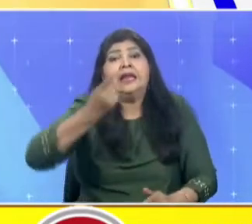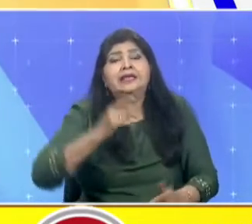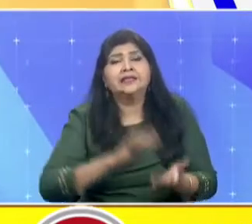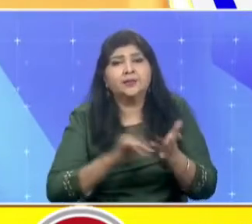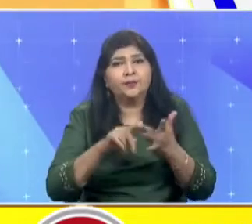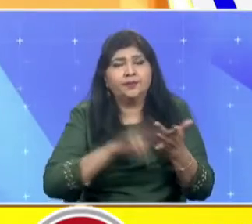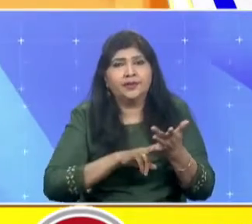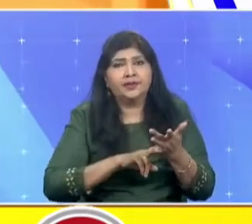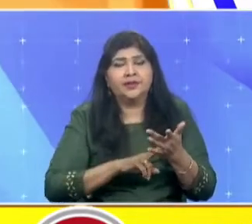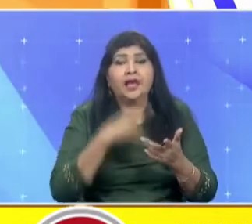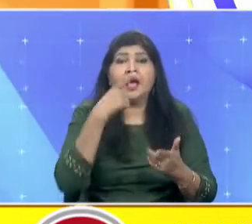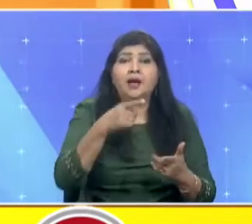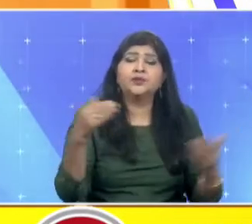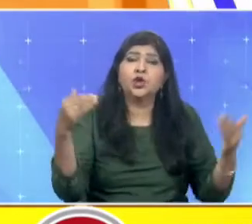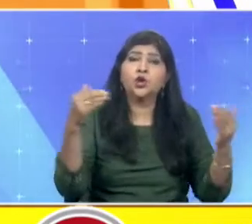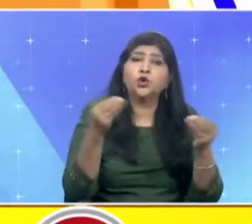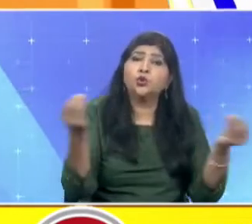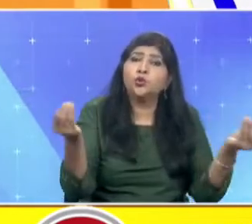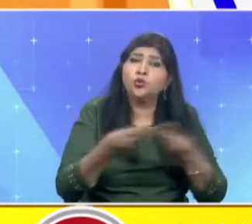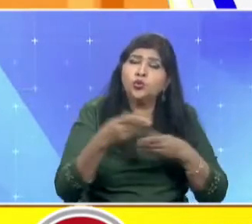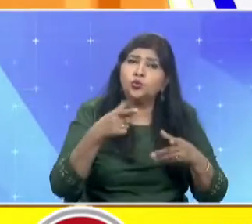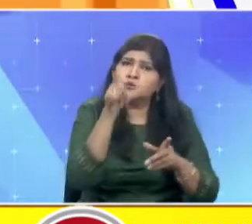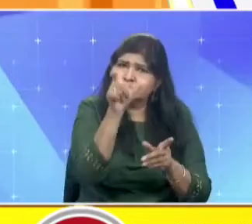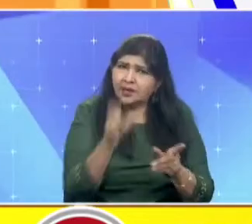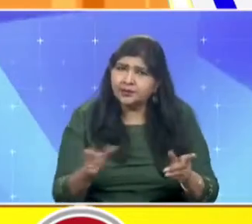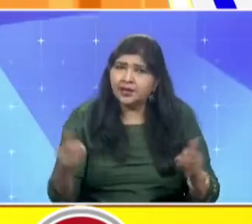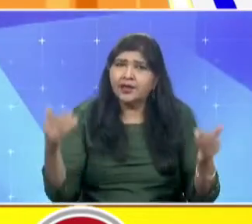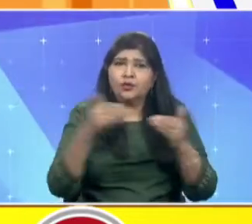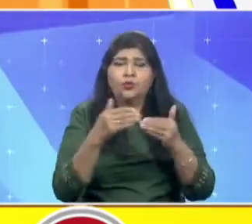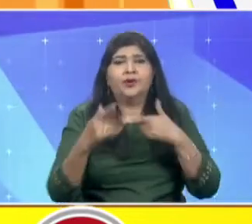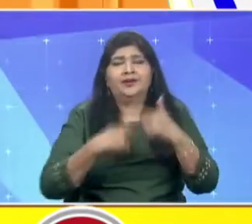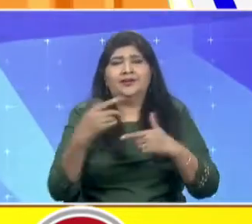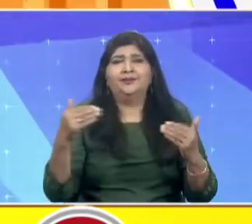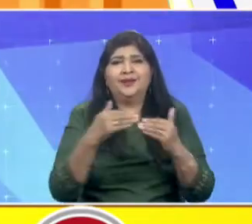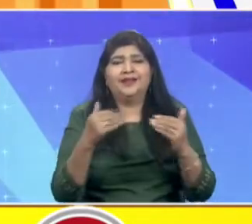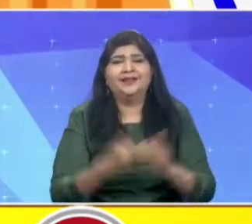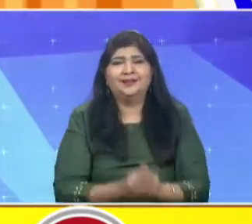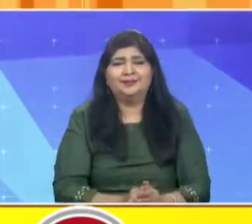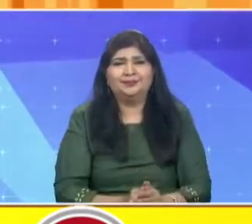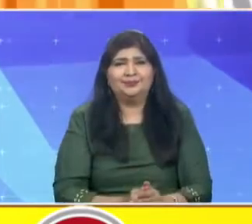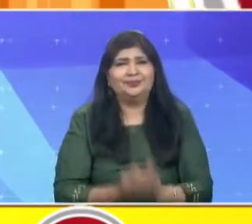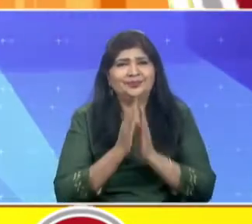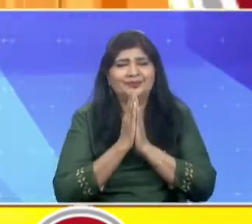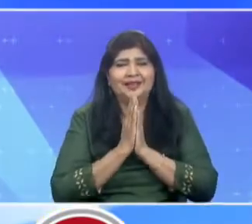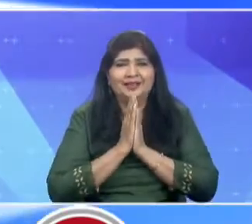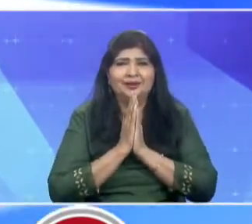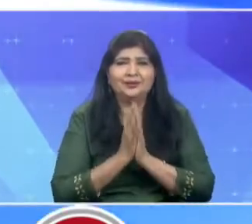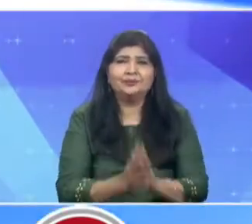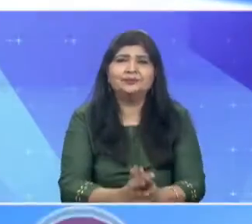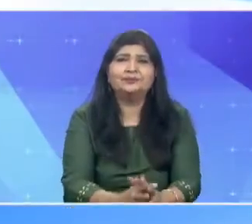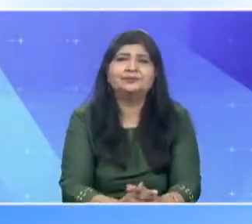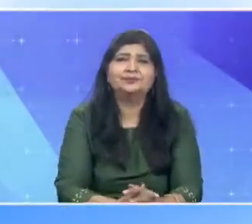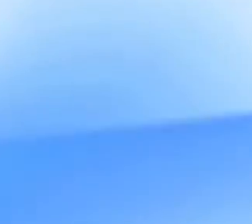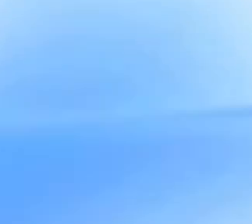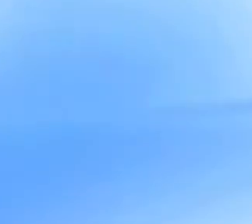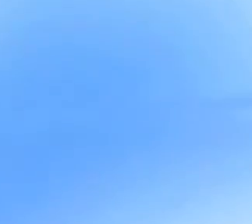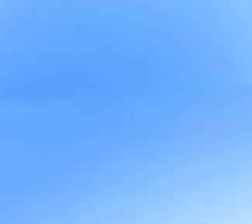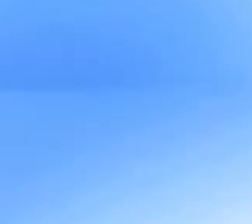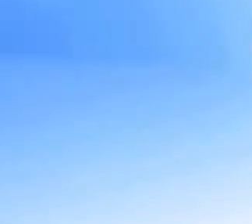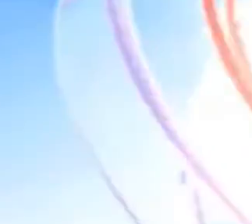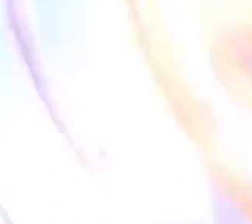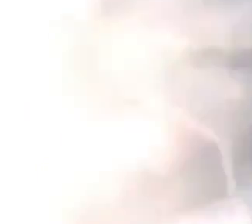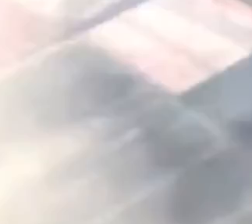महीने आपसे नए विषयों के साथ फिर मुलाकात होगी। बहुत बहुत धन्यवाद।